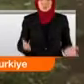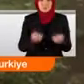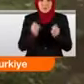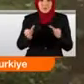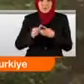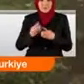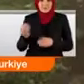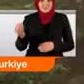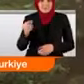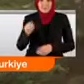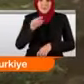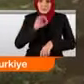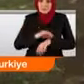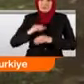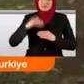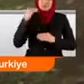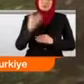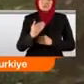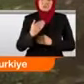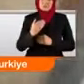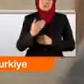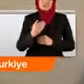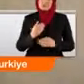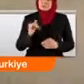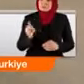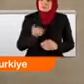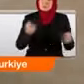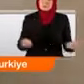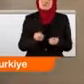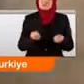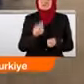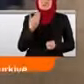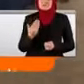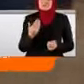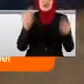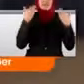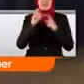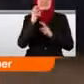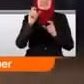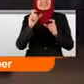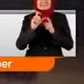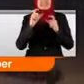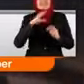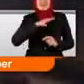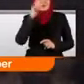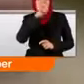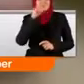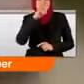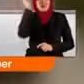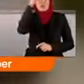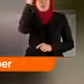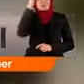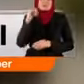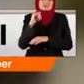o dakikadan itibaren dört koldan seferber oldu Ancak hava sisli olduğundan helikopter Havaalanı yordu